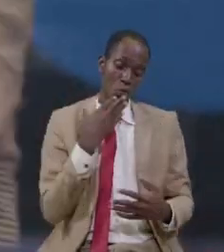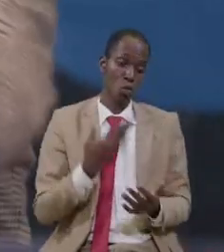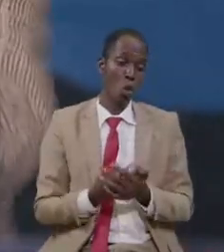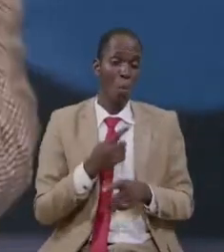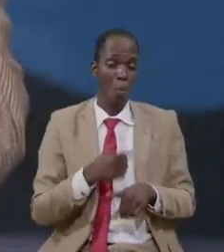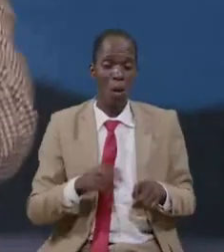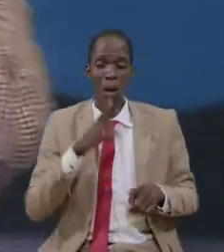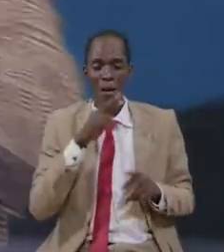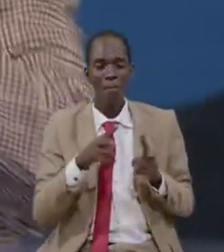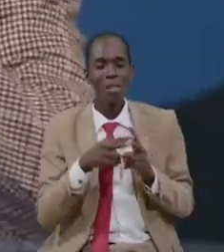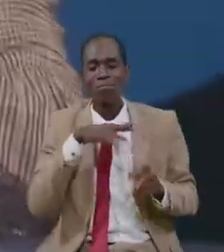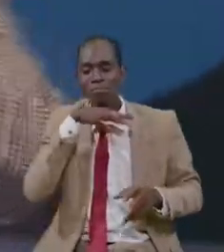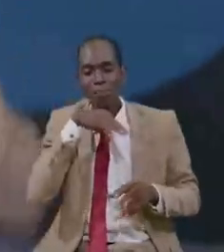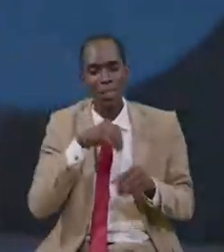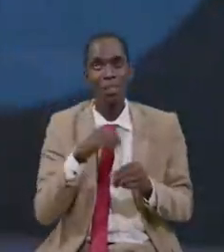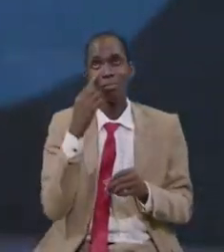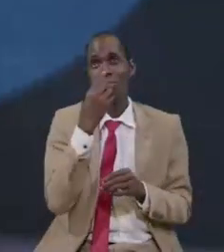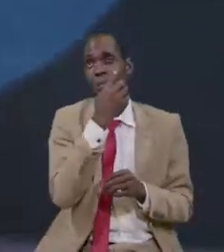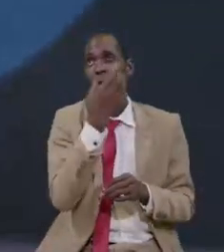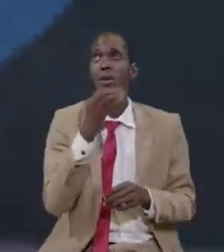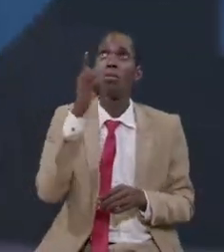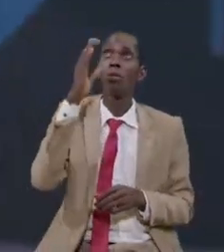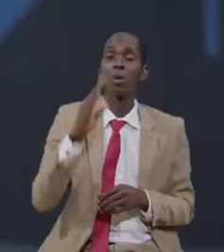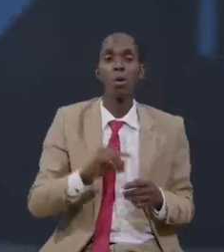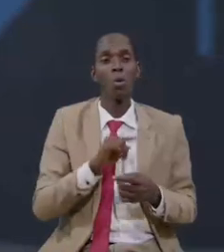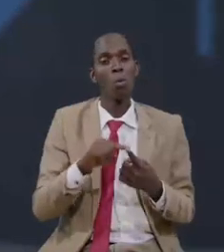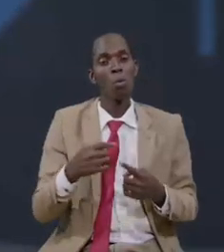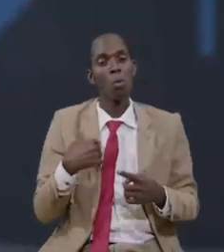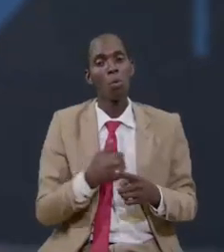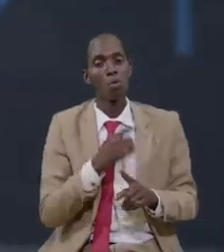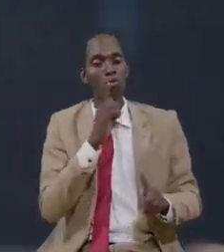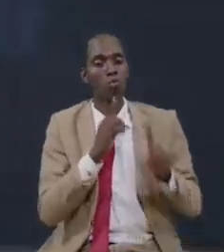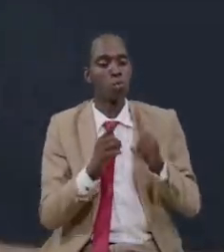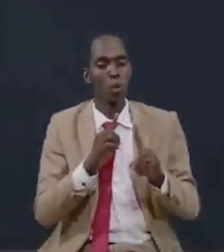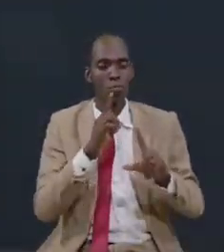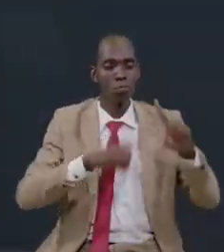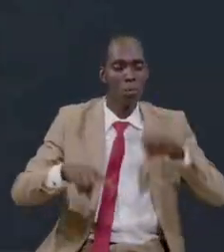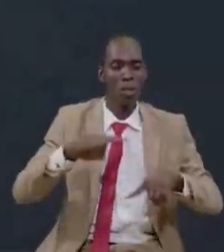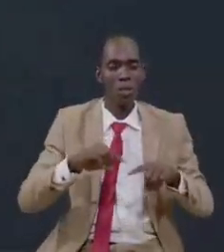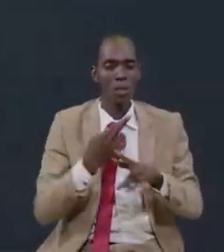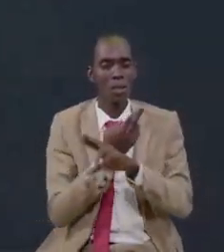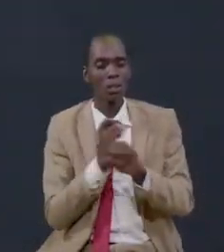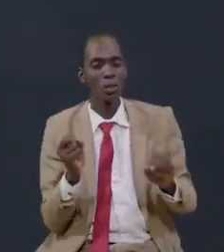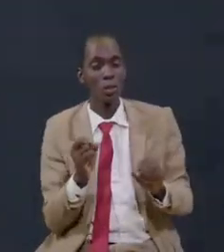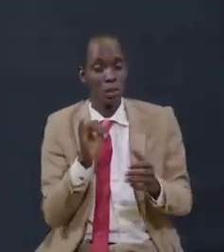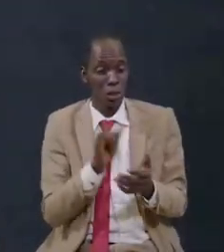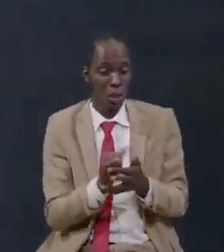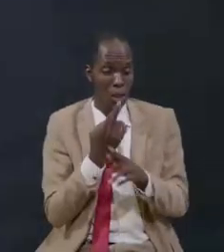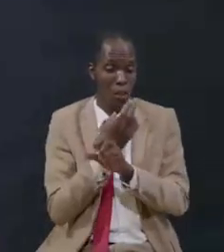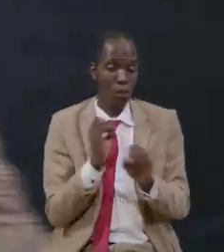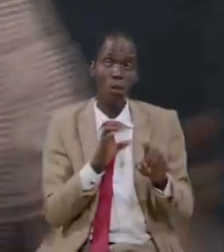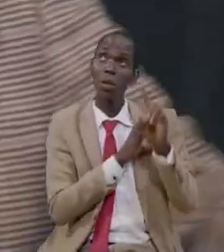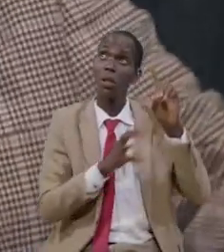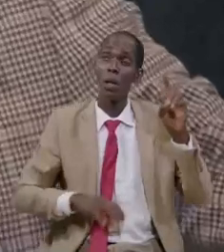des vêtements souillés aux yeux de Dieu. Et quand nous parlons de la rédemption qu'il a acquise, il nous